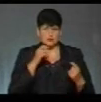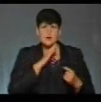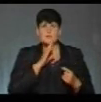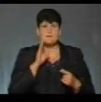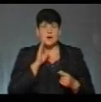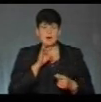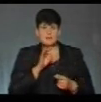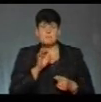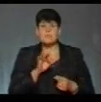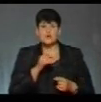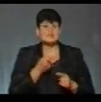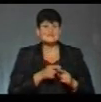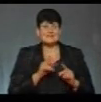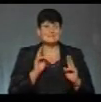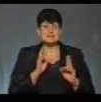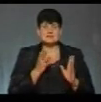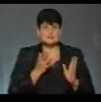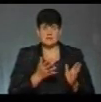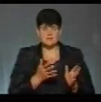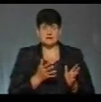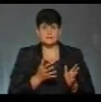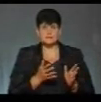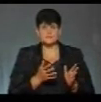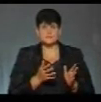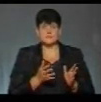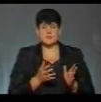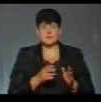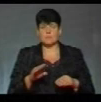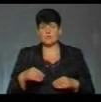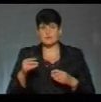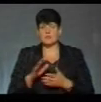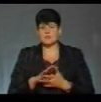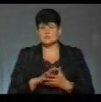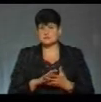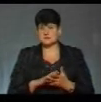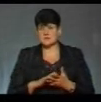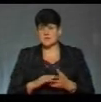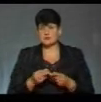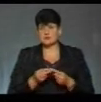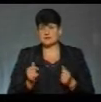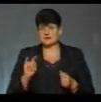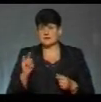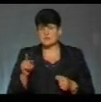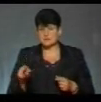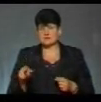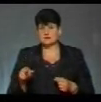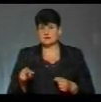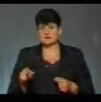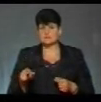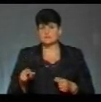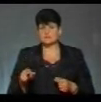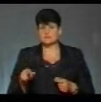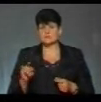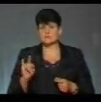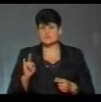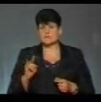це не знала, так вона повідомила, і подала заяву про зникнення дитини, що дитина там вже не було